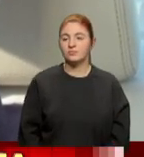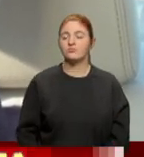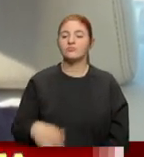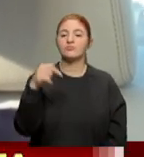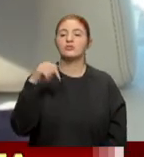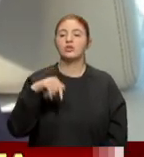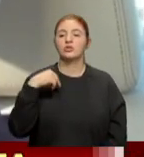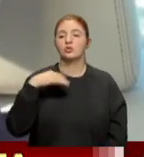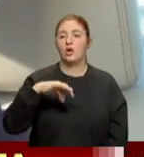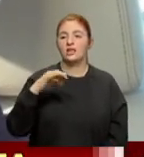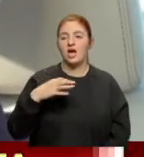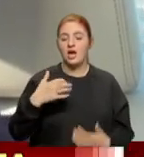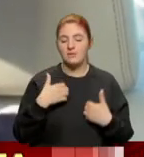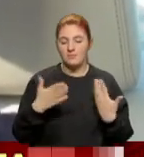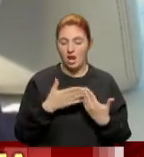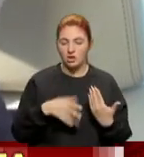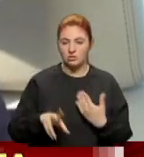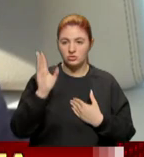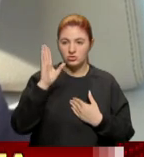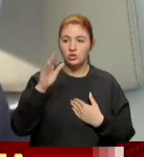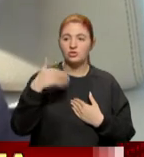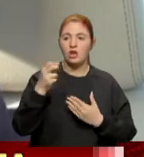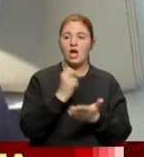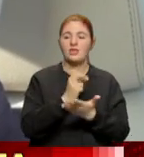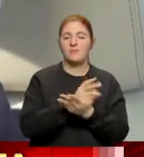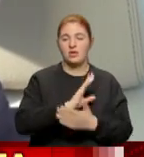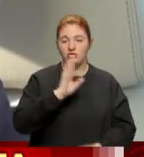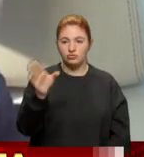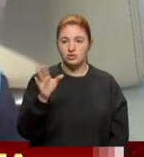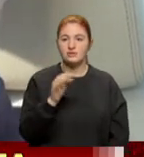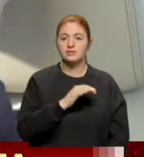Bugün şu anda biz Kahramanmaraş yolundayız. Arkasından da Adıyaman'a geçeceğiz.